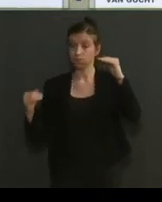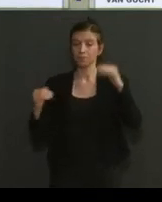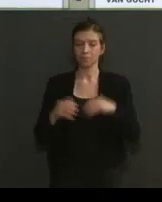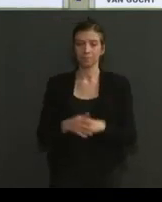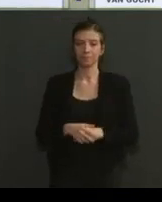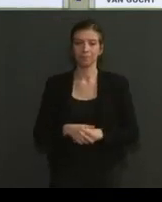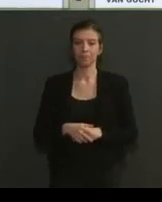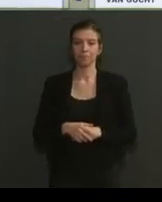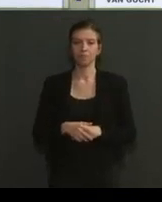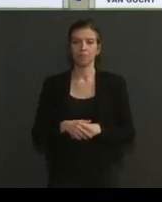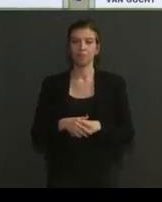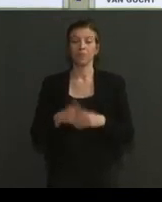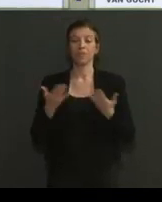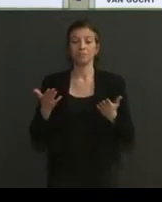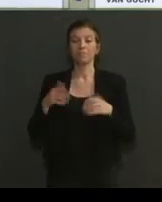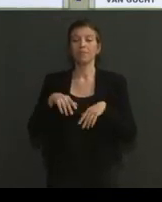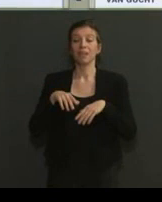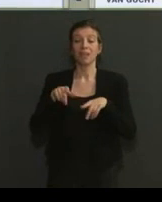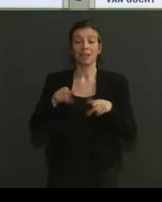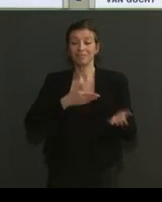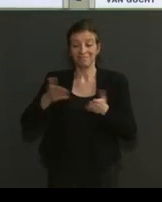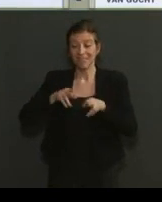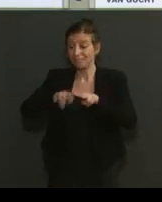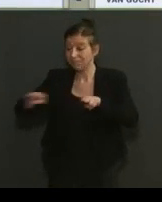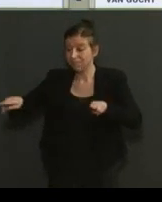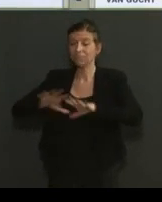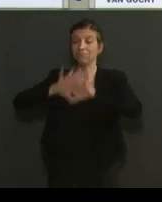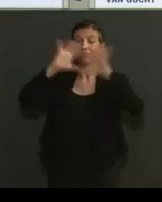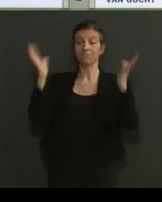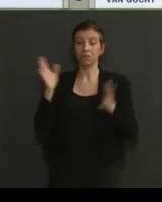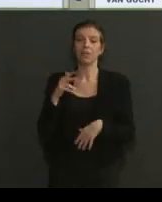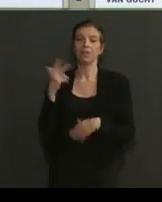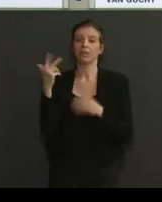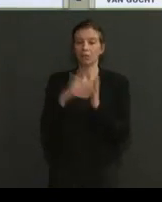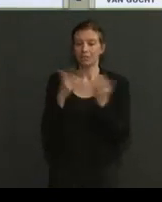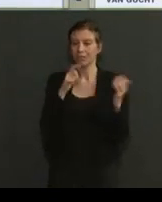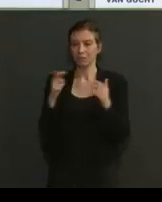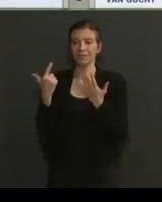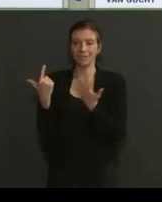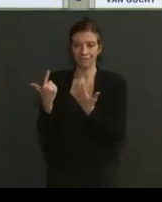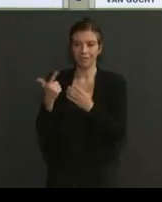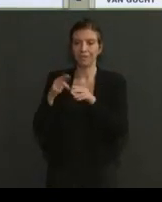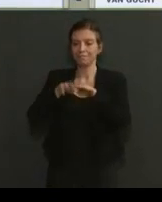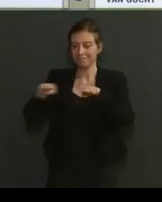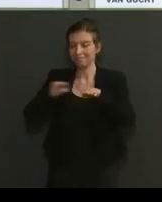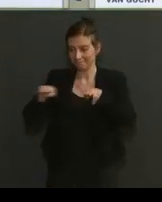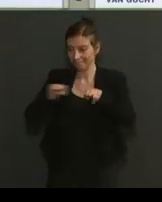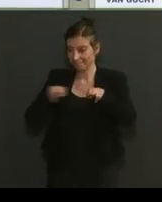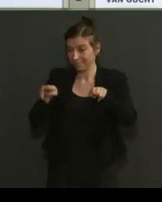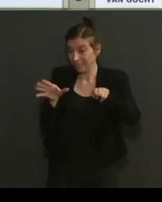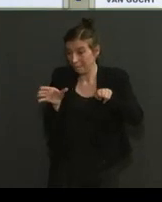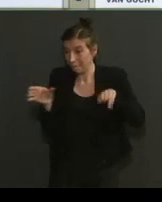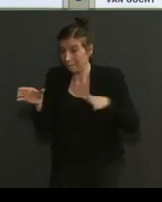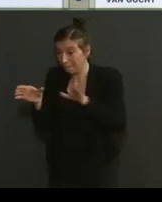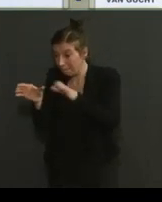3707 COVID-patiënten in het ziekenhuis, waarvan 854 op intensieve zorgen.